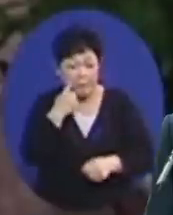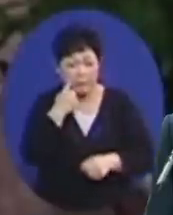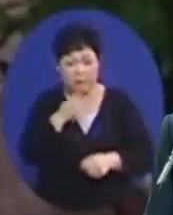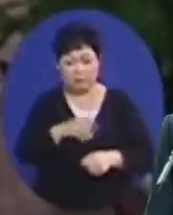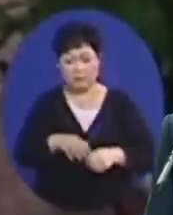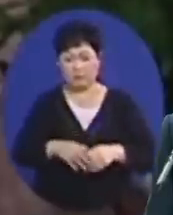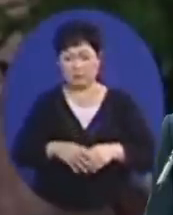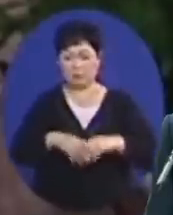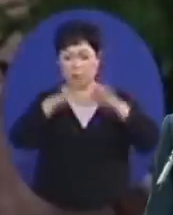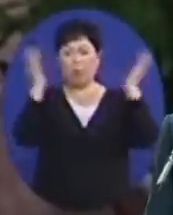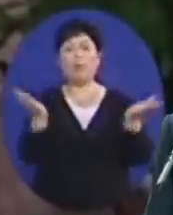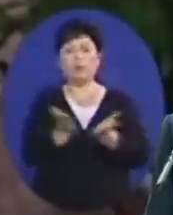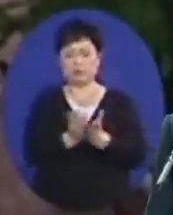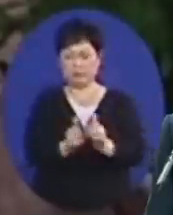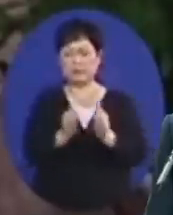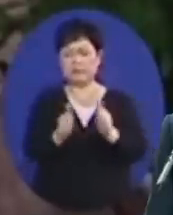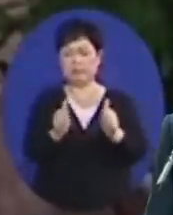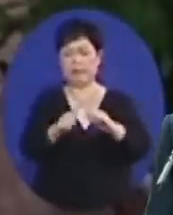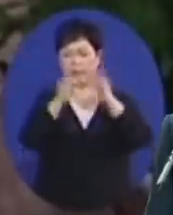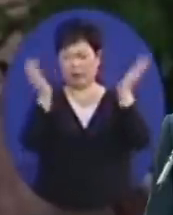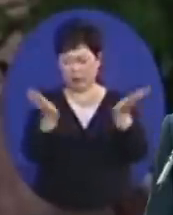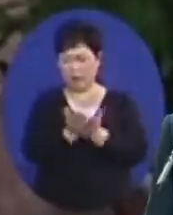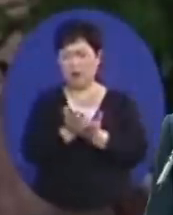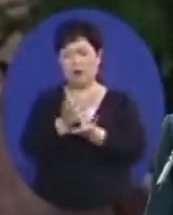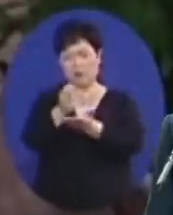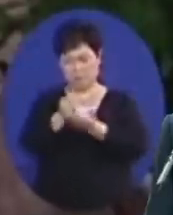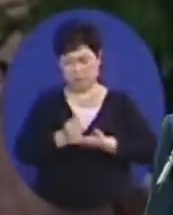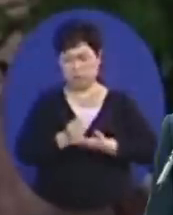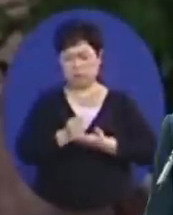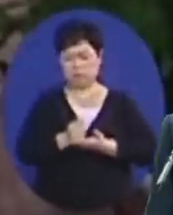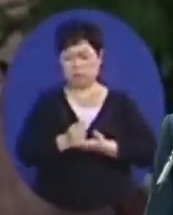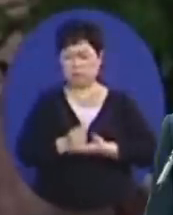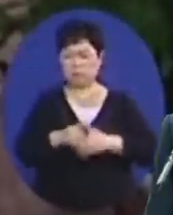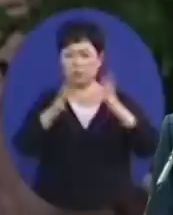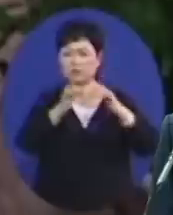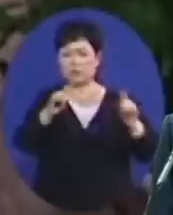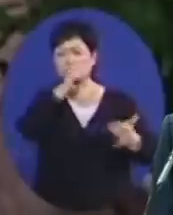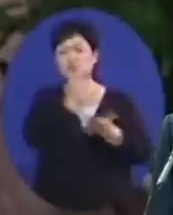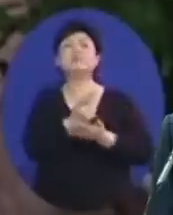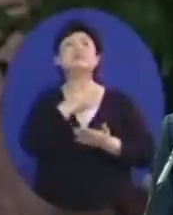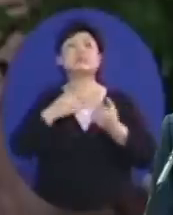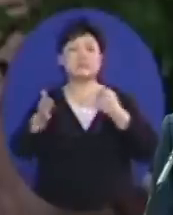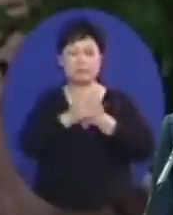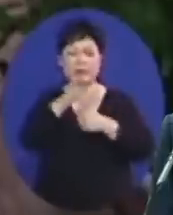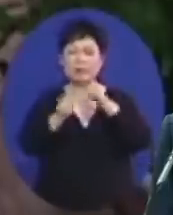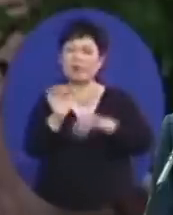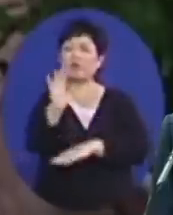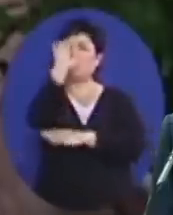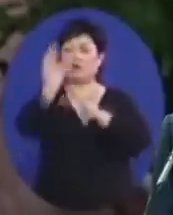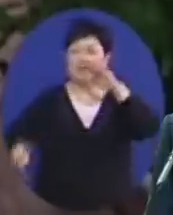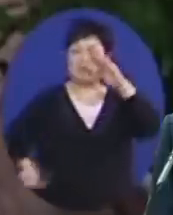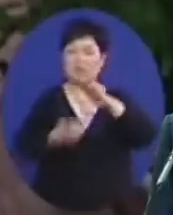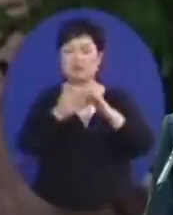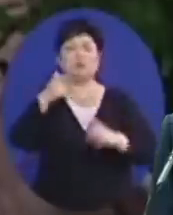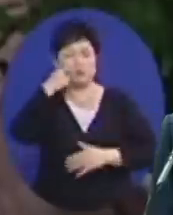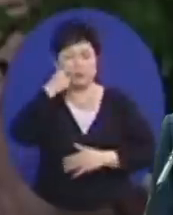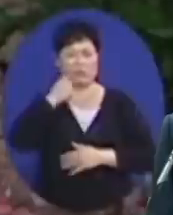정죄하면 심판 안 받을 사람이 아무도 없는 것입니다. 모든 사람이 죄를 지었으니 하나님의 영광에 이르지